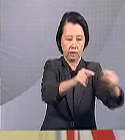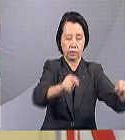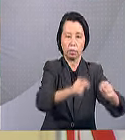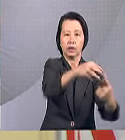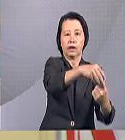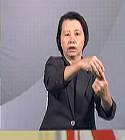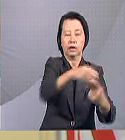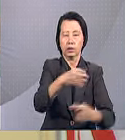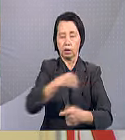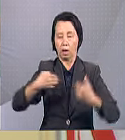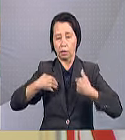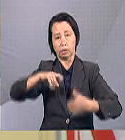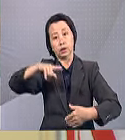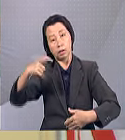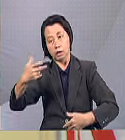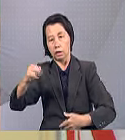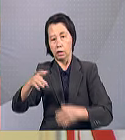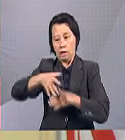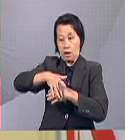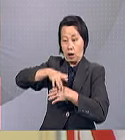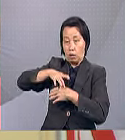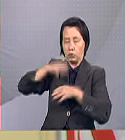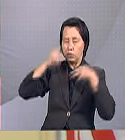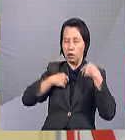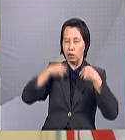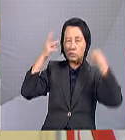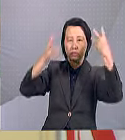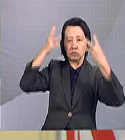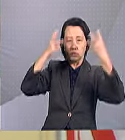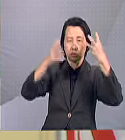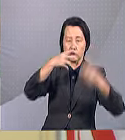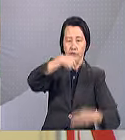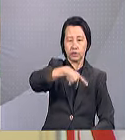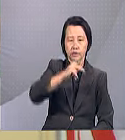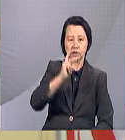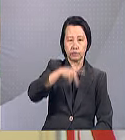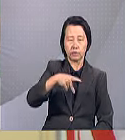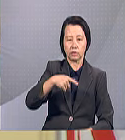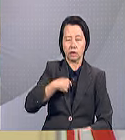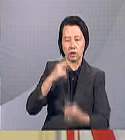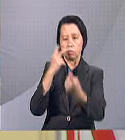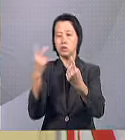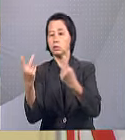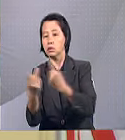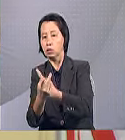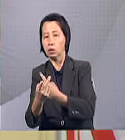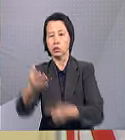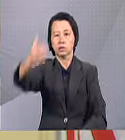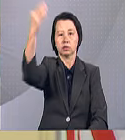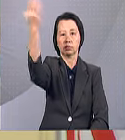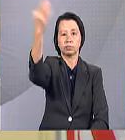menjadi kegusaran saya sejak awal perintah kawalan pergerakan adalah keadaan para